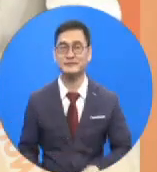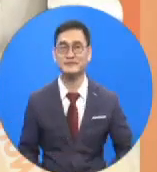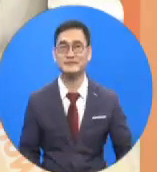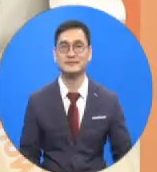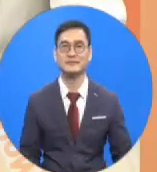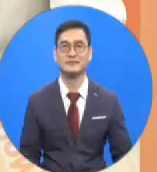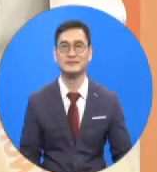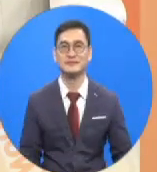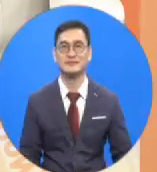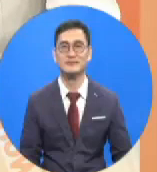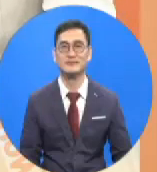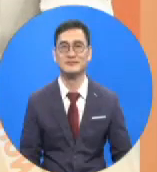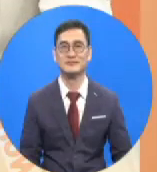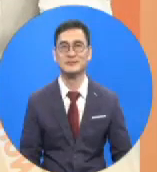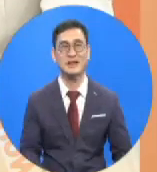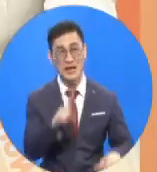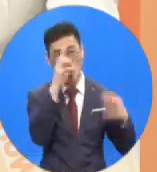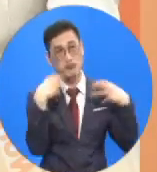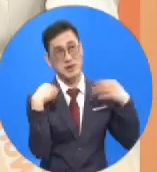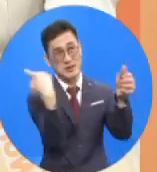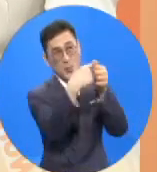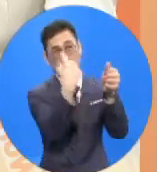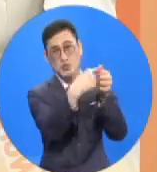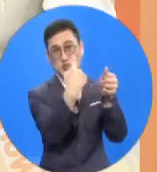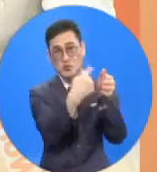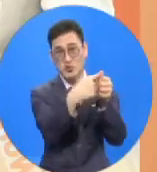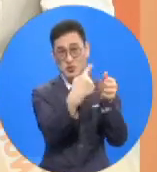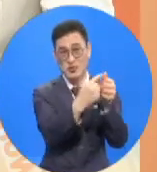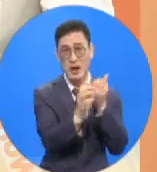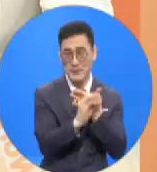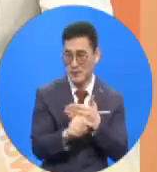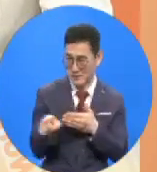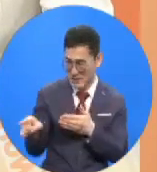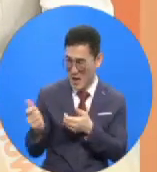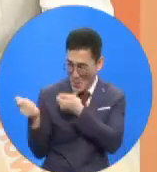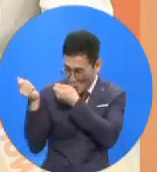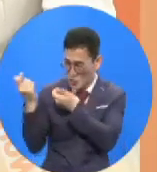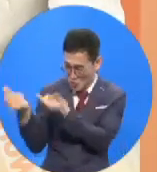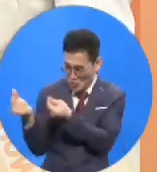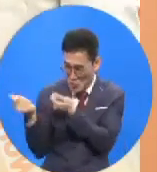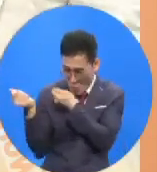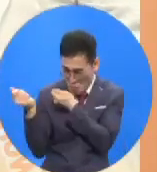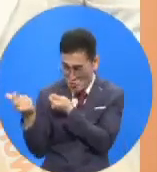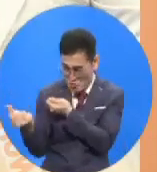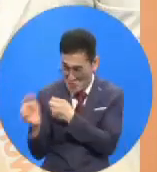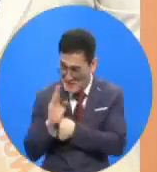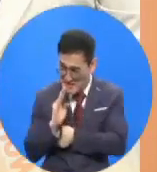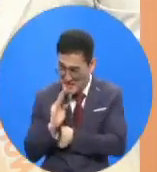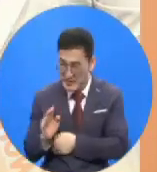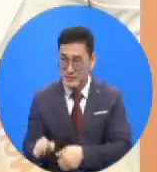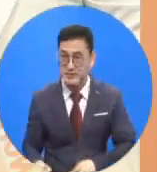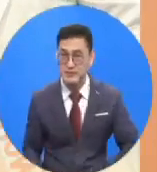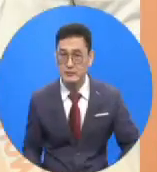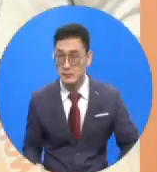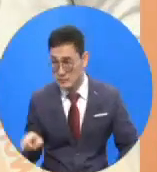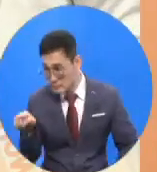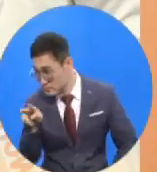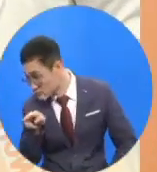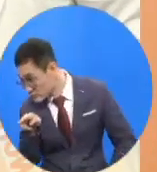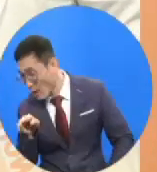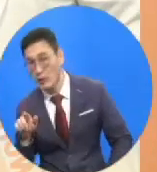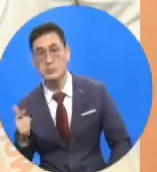저 보수 아냐 보수 아니면 극우 보수 로 상당히 치과 4 경향이 있죠 그런데 허준 이제 보수도 진보도 아니고